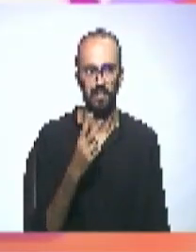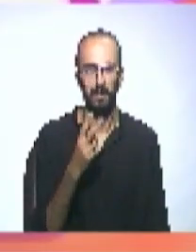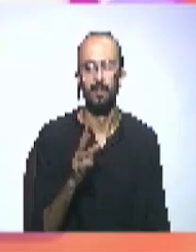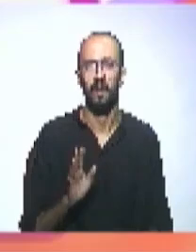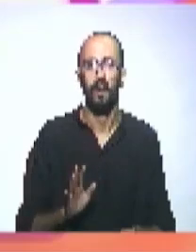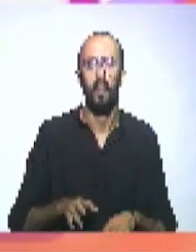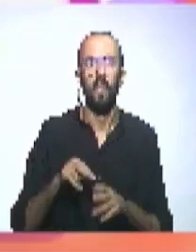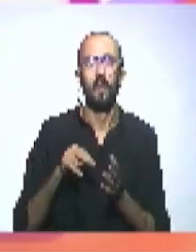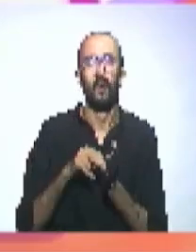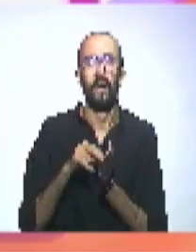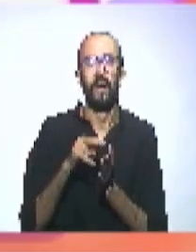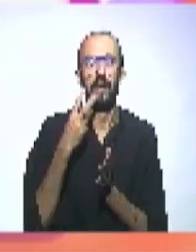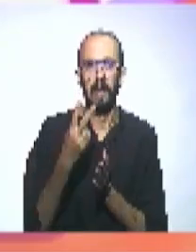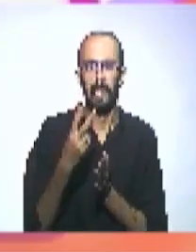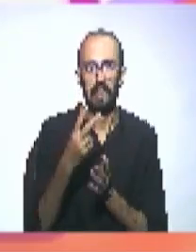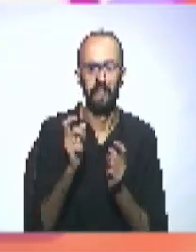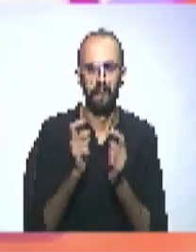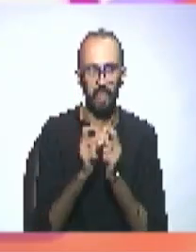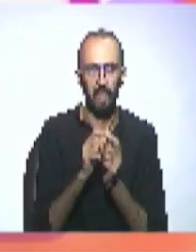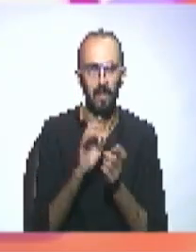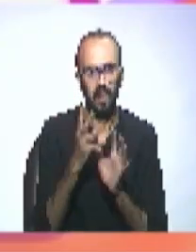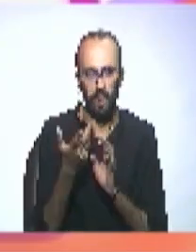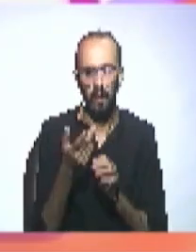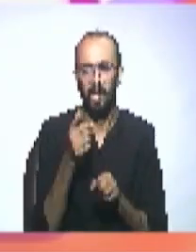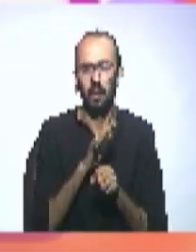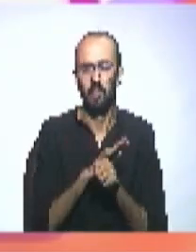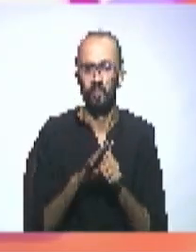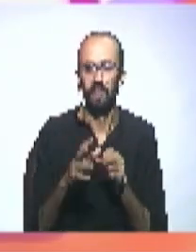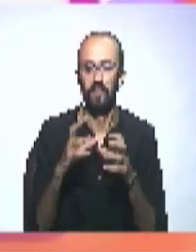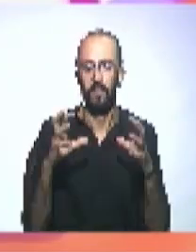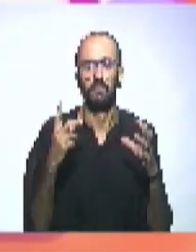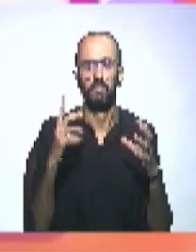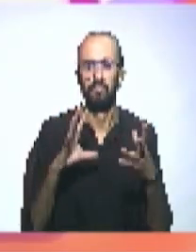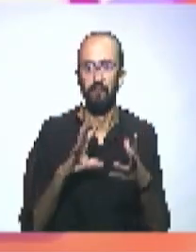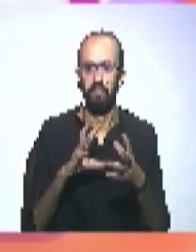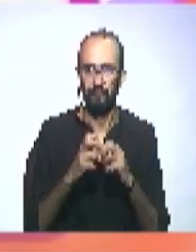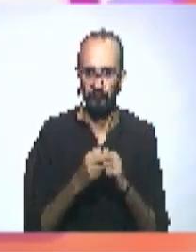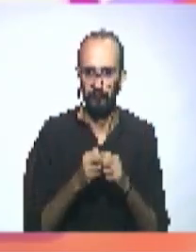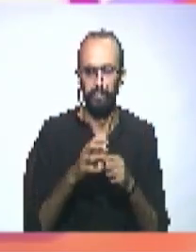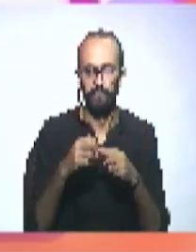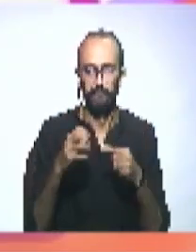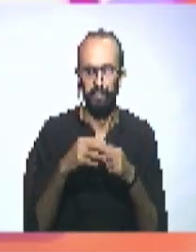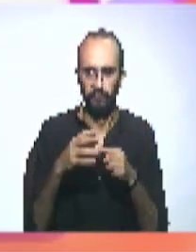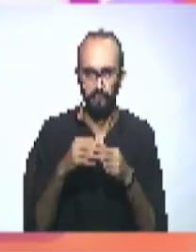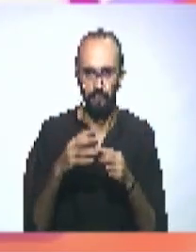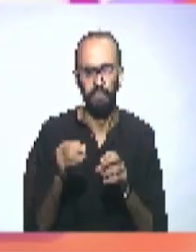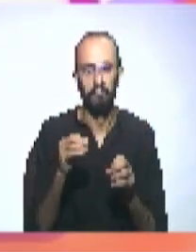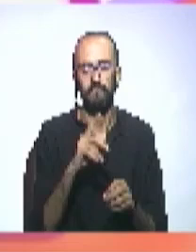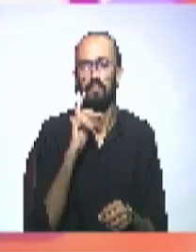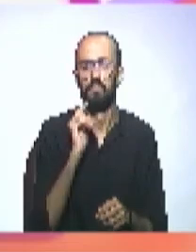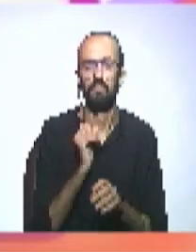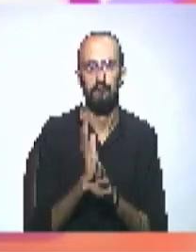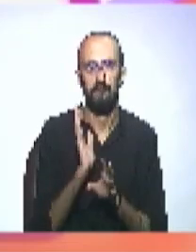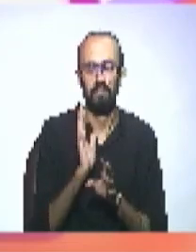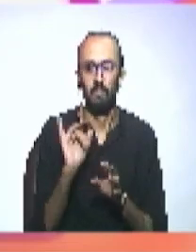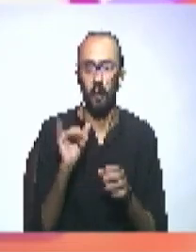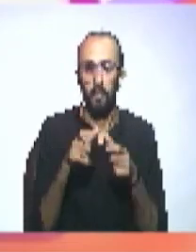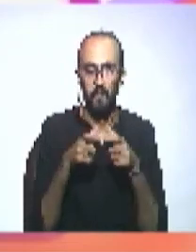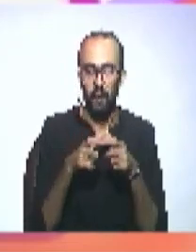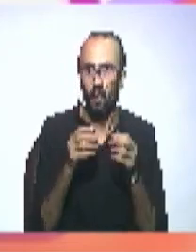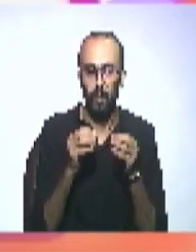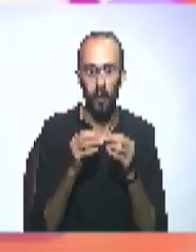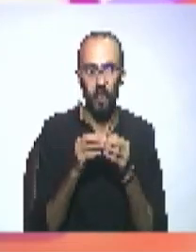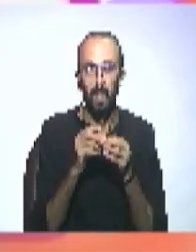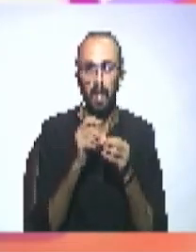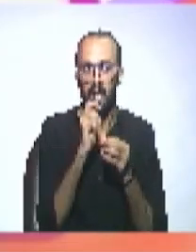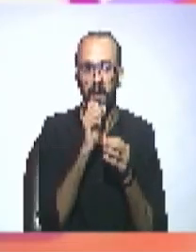ووركين، او زي ما عملنا اللانشون فرخه على بعضها، نجيبها ونخليها ونشتغل. بس اهم حاجه بقى في البرجر ان اللحمه